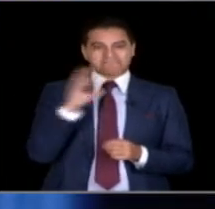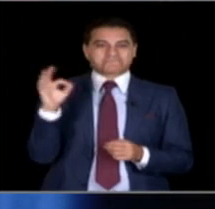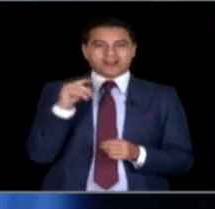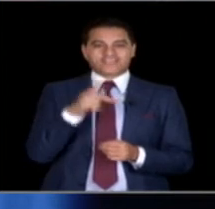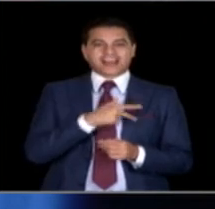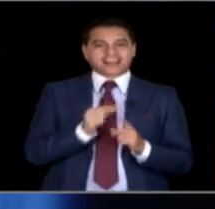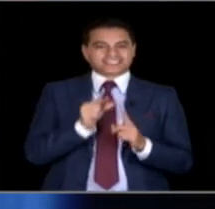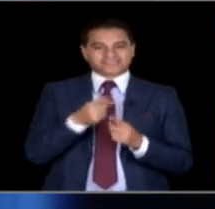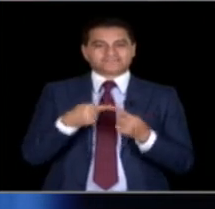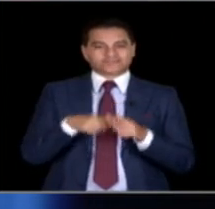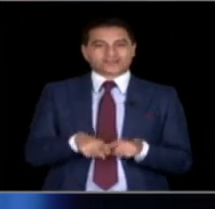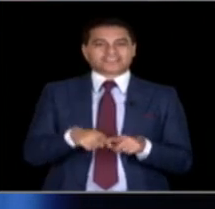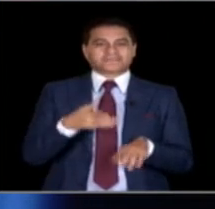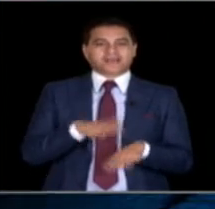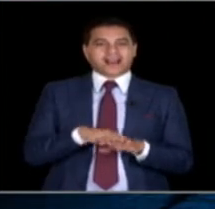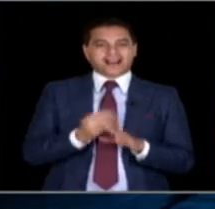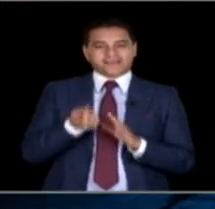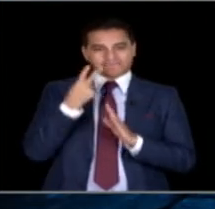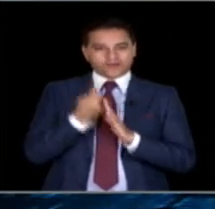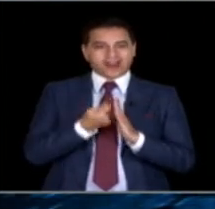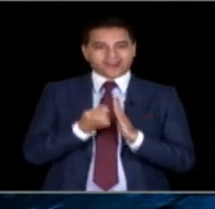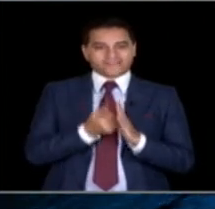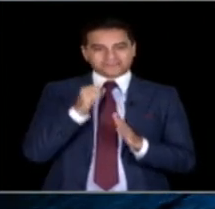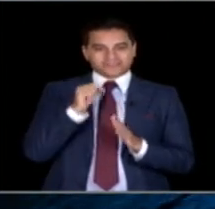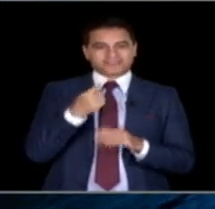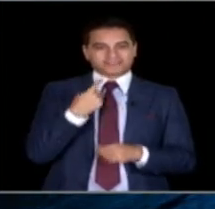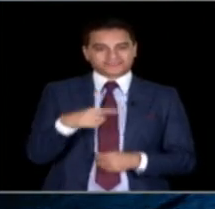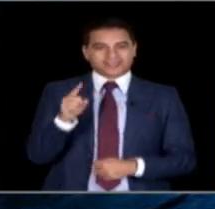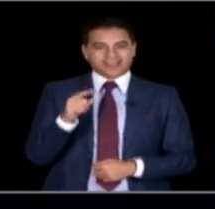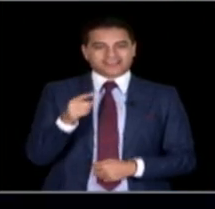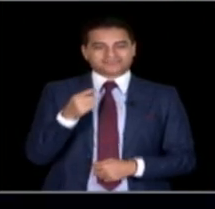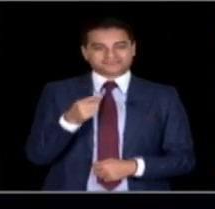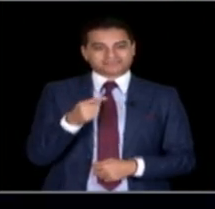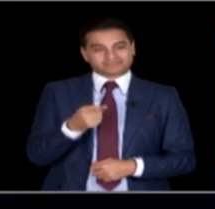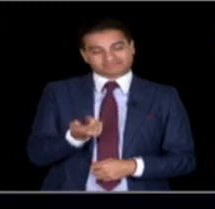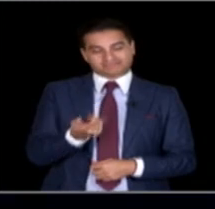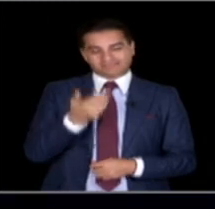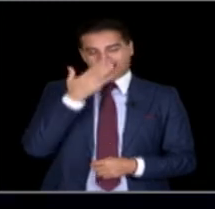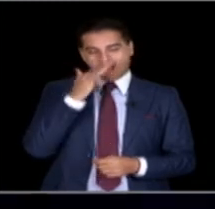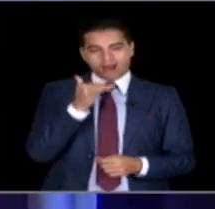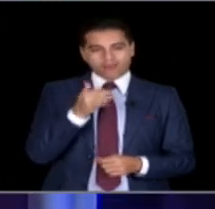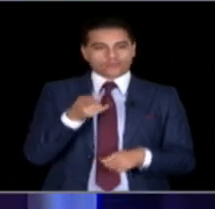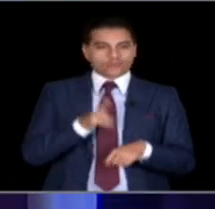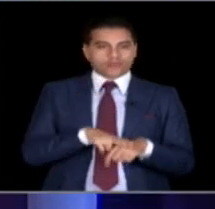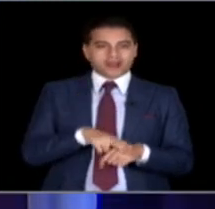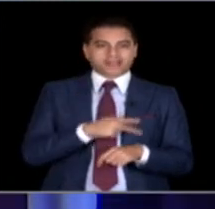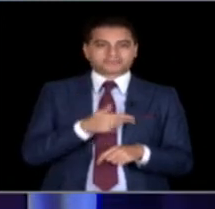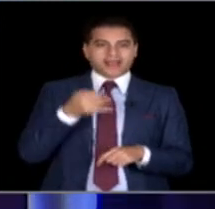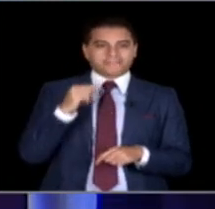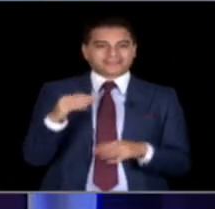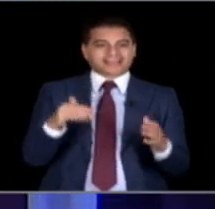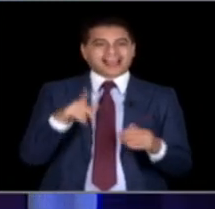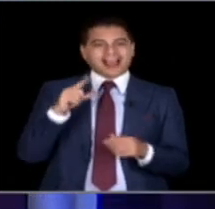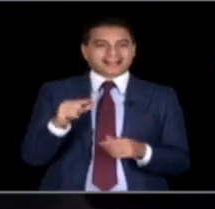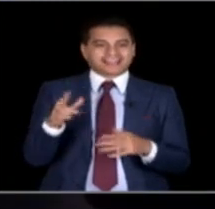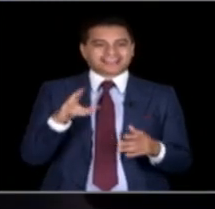اسم على مسمى. برافو عليك يا مؤمن. مش معقولة العراب وأحمد خالد توفيق. تبقى وحشة في حقنا قوي. تبقى